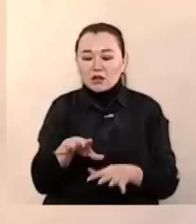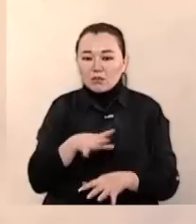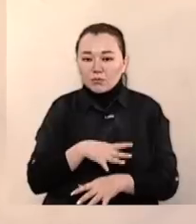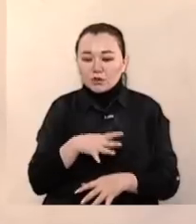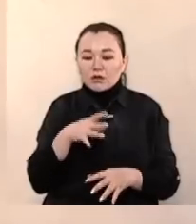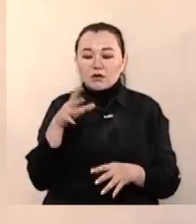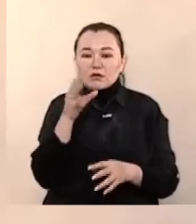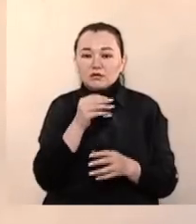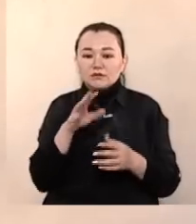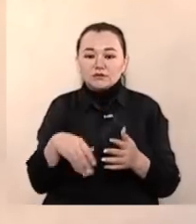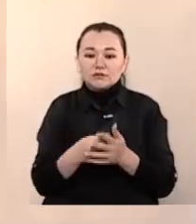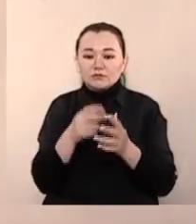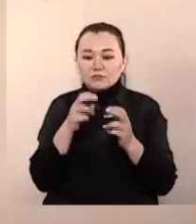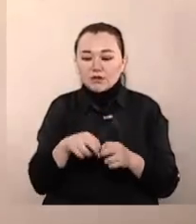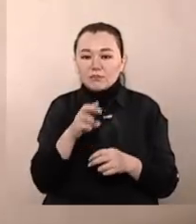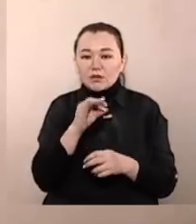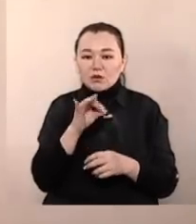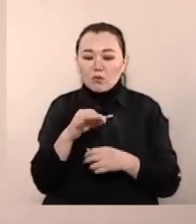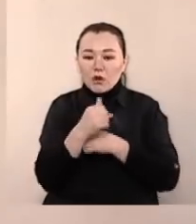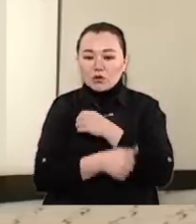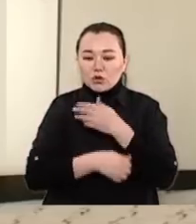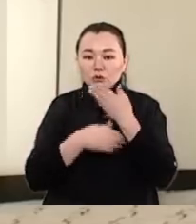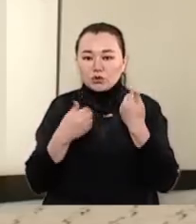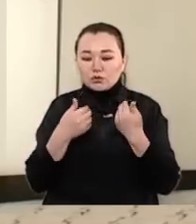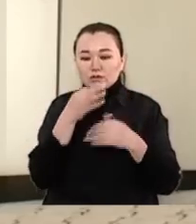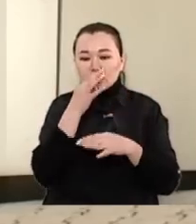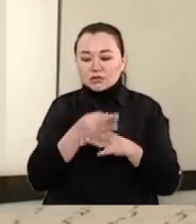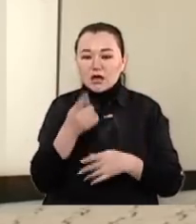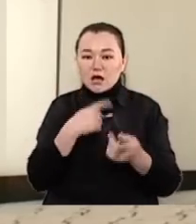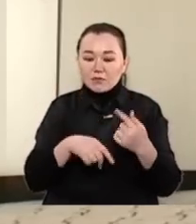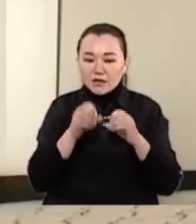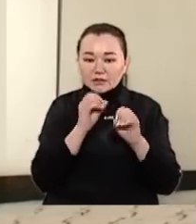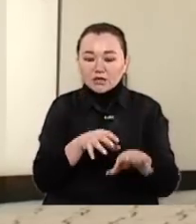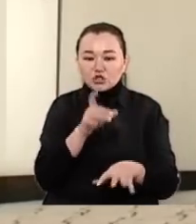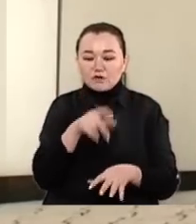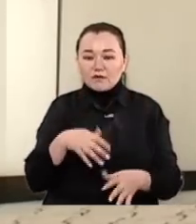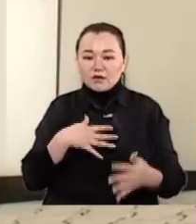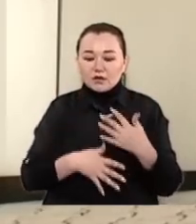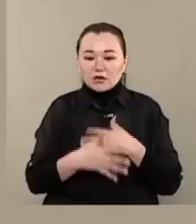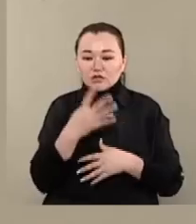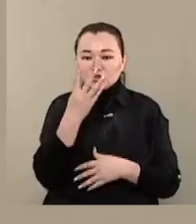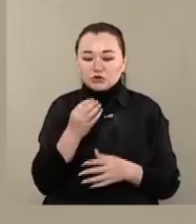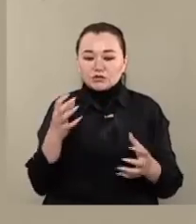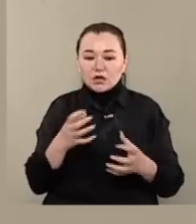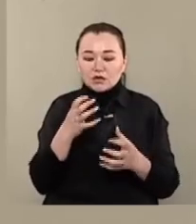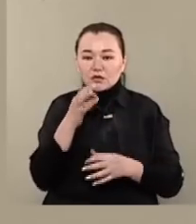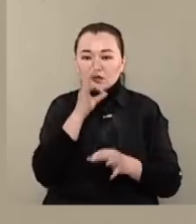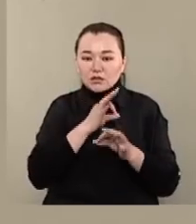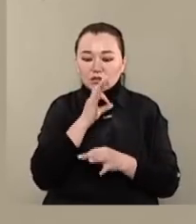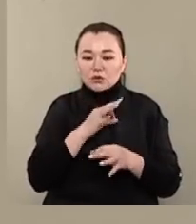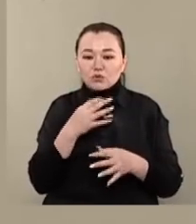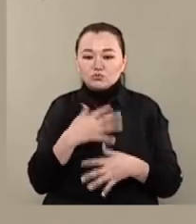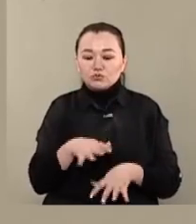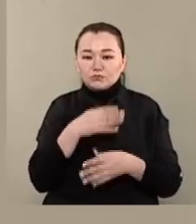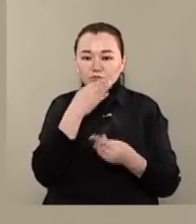күні бүгін сараптамаға берілген биоматериал жоқ деп жауап алған. Қайта тапсырдым, бірақ адам ағзасында 4 күн ғана сақталатын препараттың күші